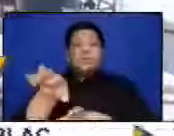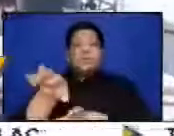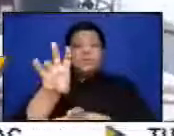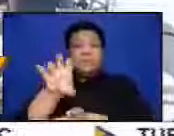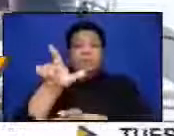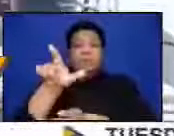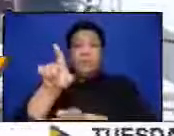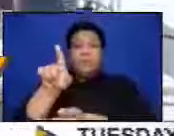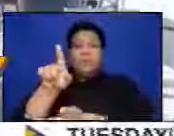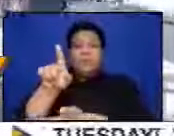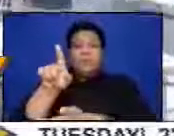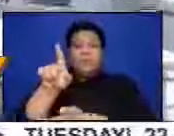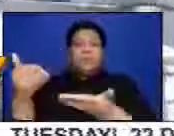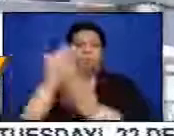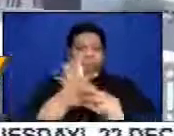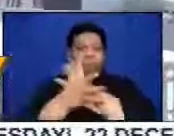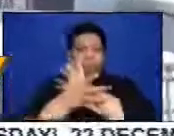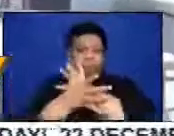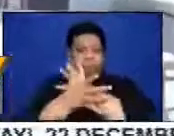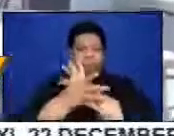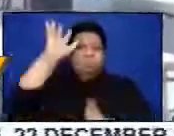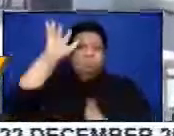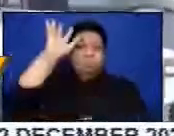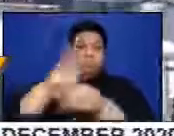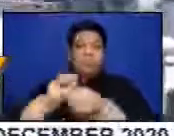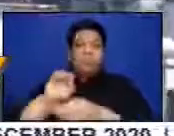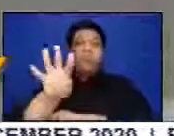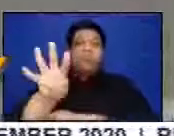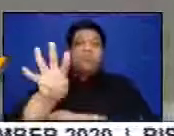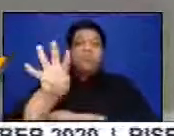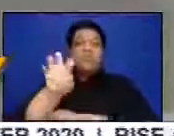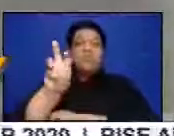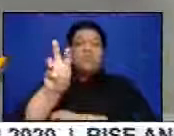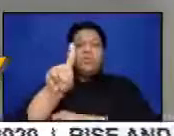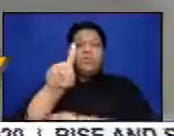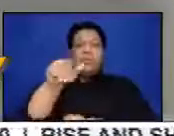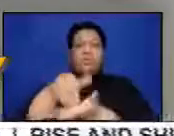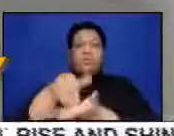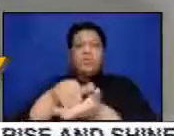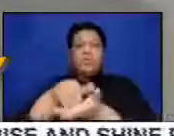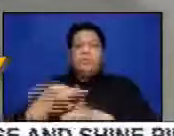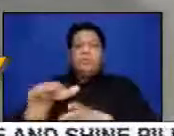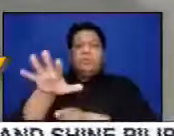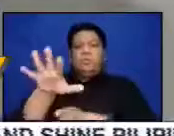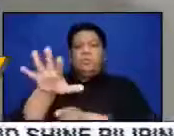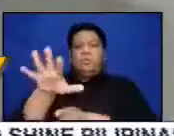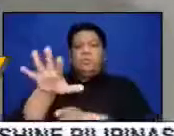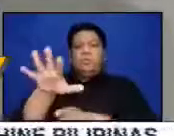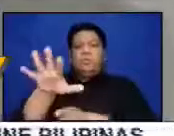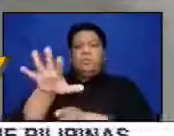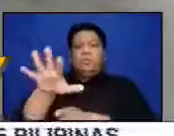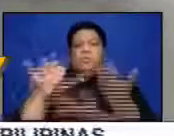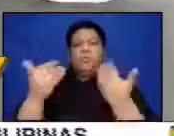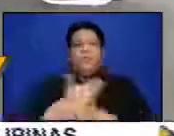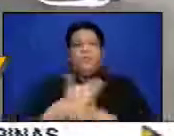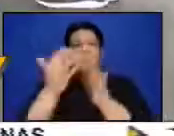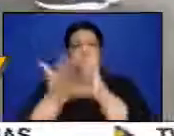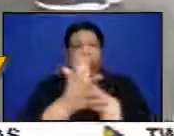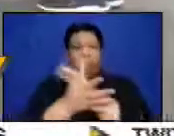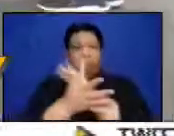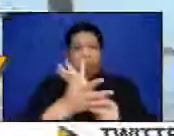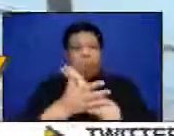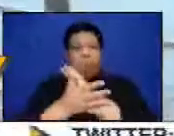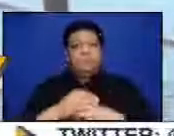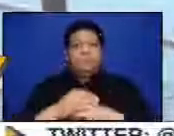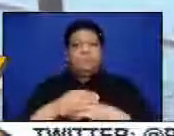mahigpit na bantayan ang pagpasok ng mga illegal aliens at paglabas sa bansa ng mga biktima ng human trafficking. Babala ni Morente,